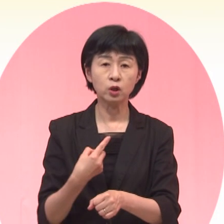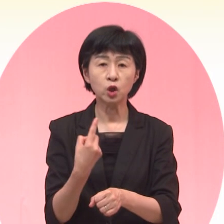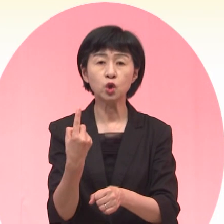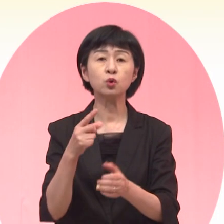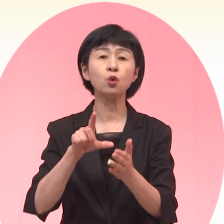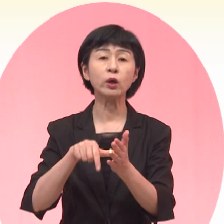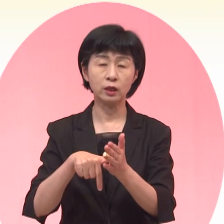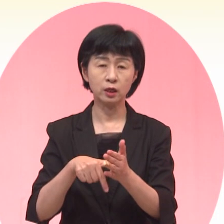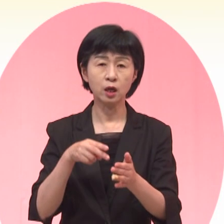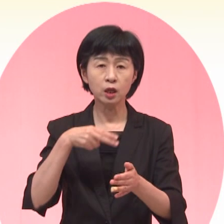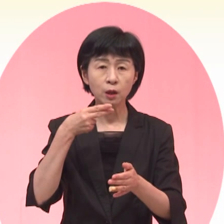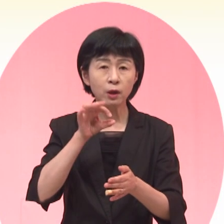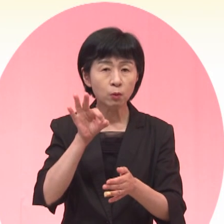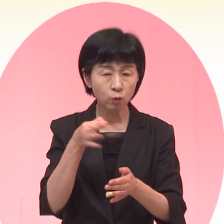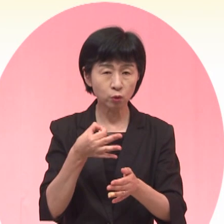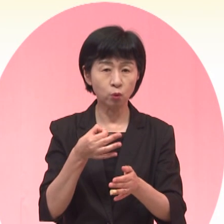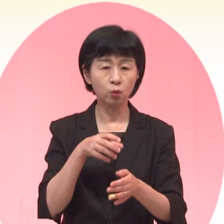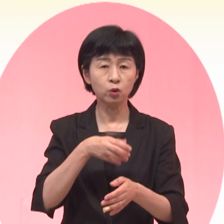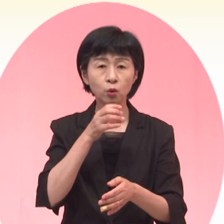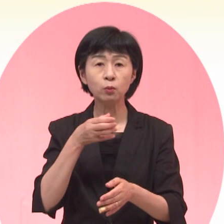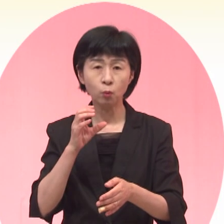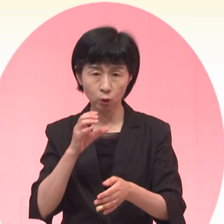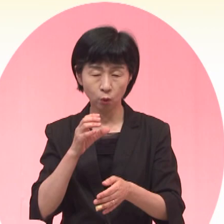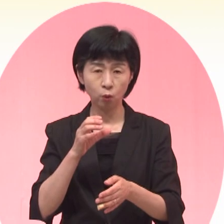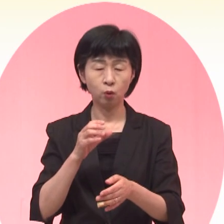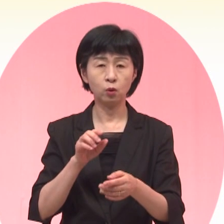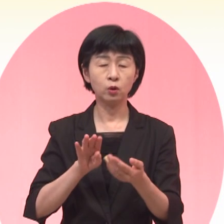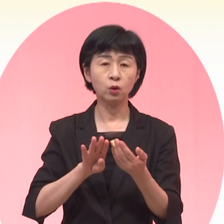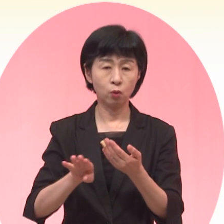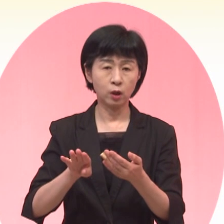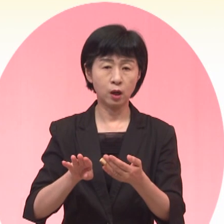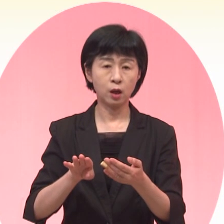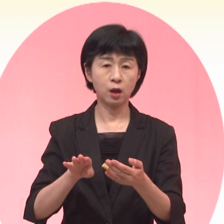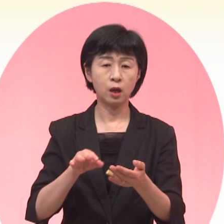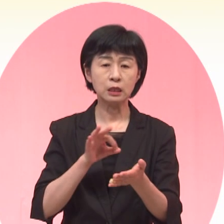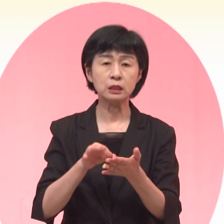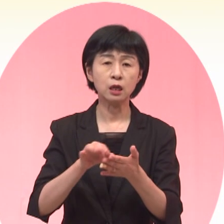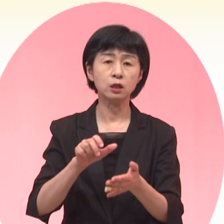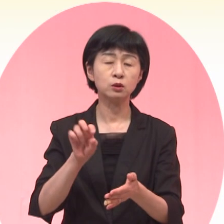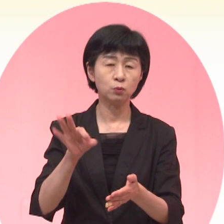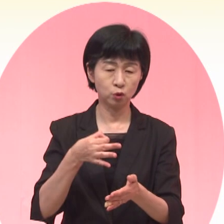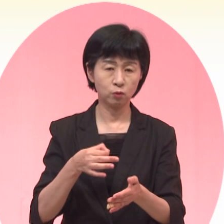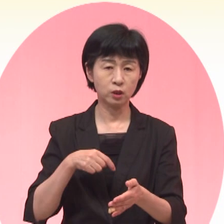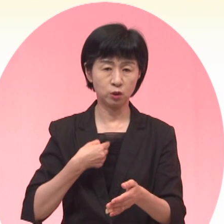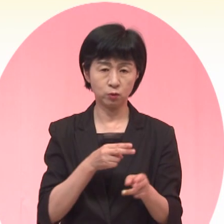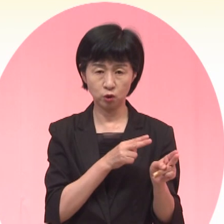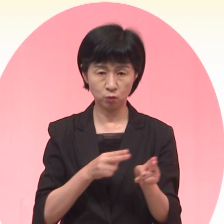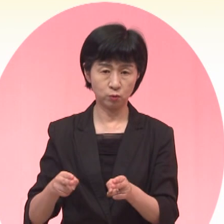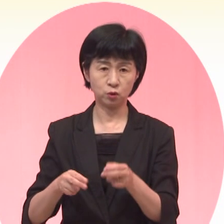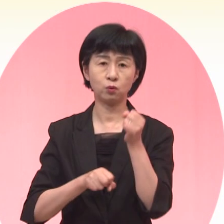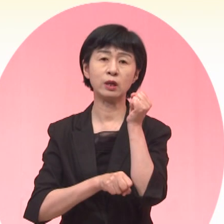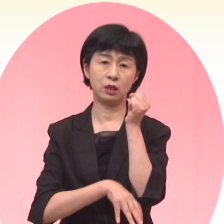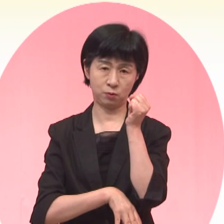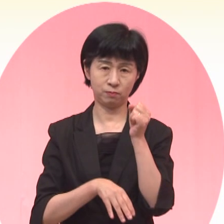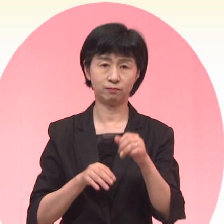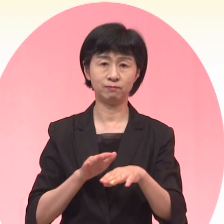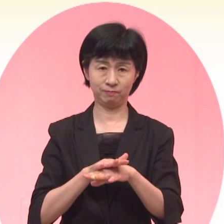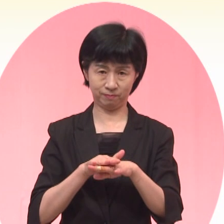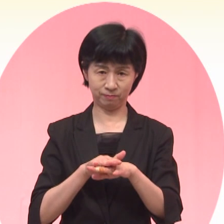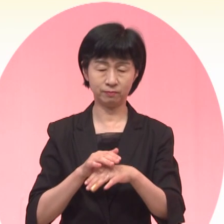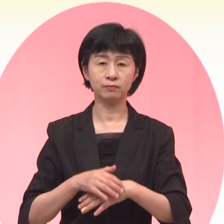は食料、飲料水、その他身の回りで必要なものは自分で持っていくことが基本です